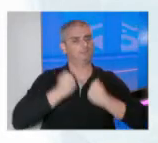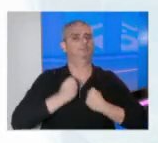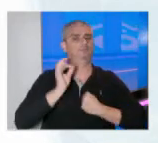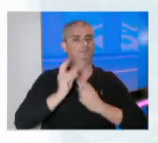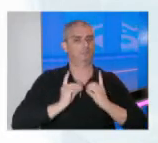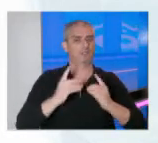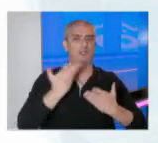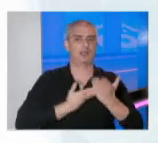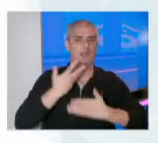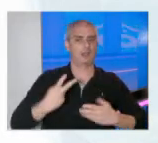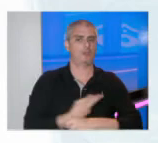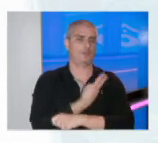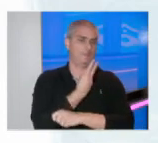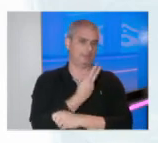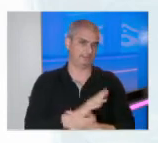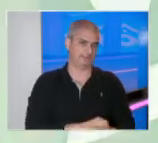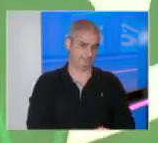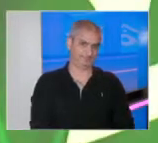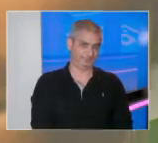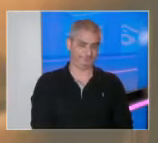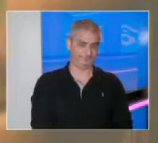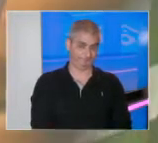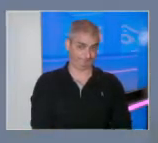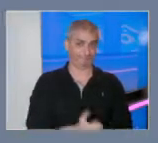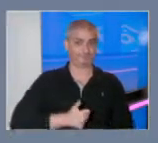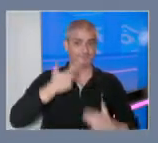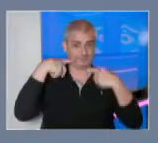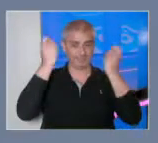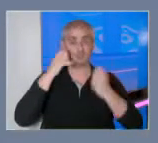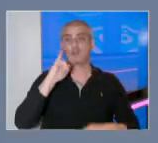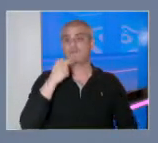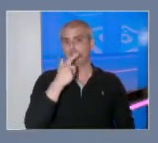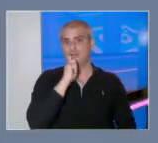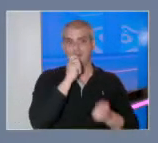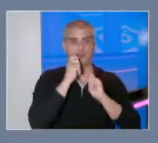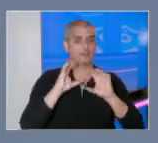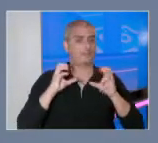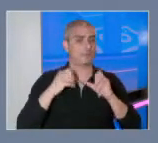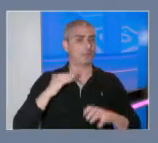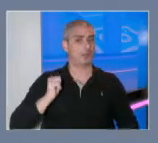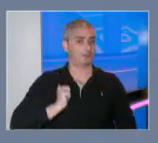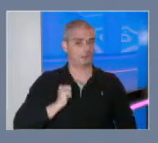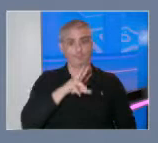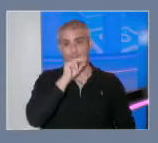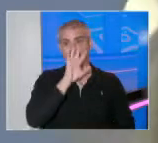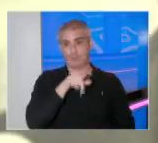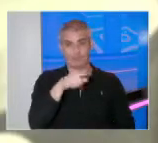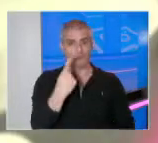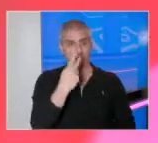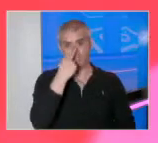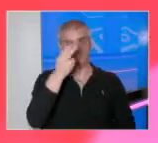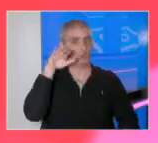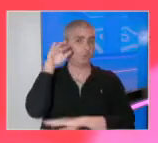איתנה בדרך לנורמליזציה. שר החינוך יואב גלנט התראיין היום בגלי צה"ל והתייחס אף הוא